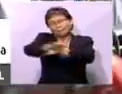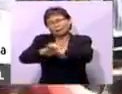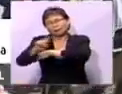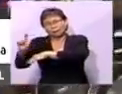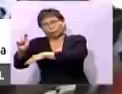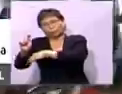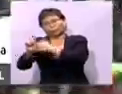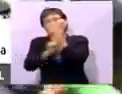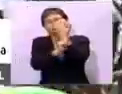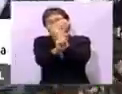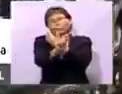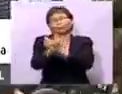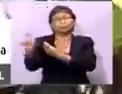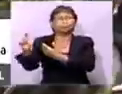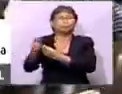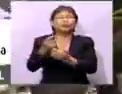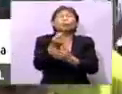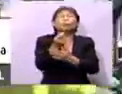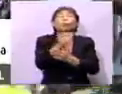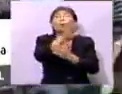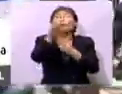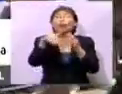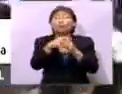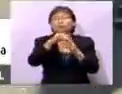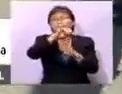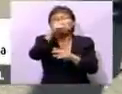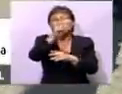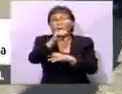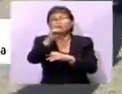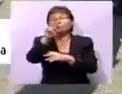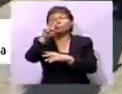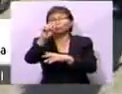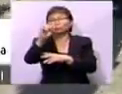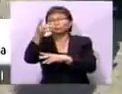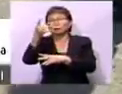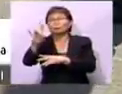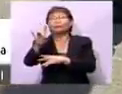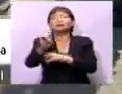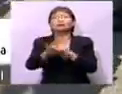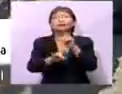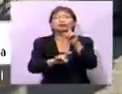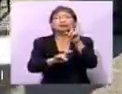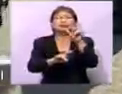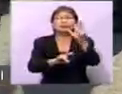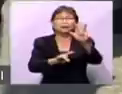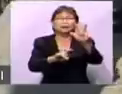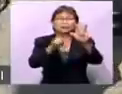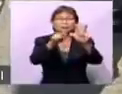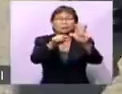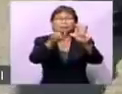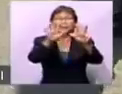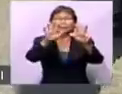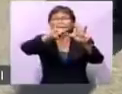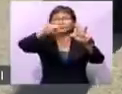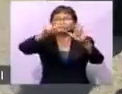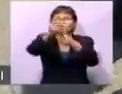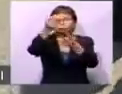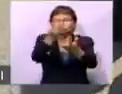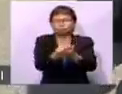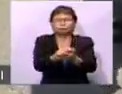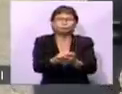timur. Kos keseluruhan JM 2018 adalah RM3.5 juta